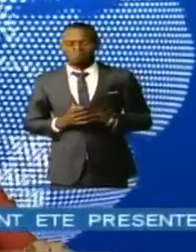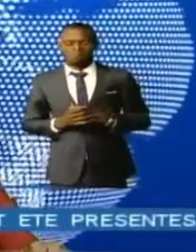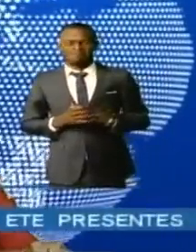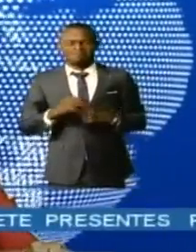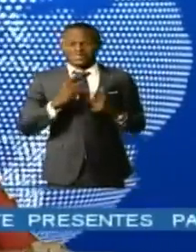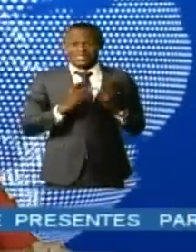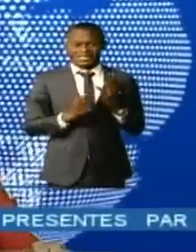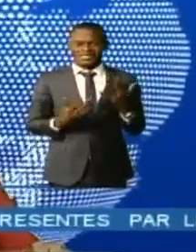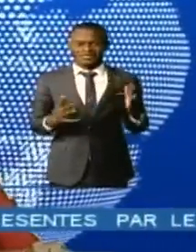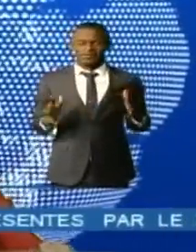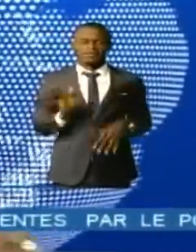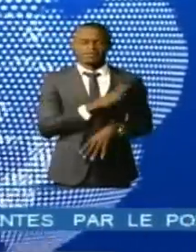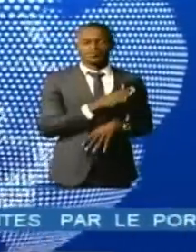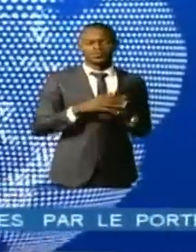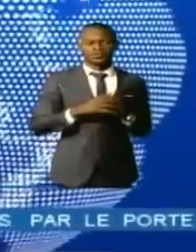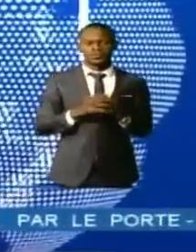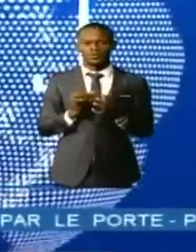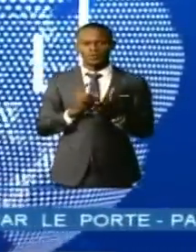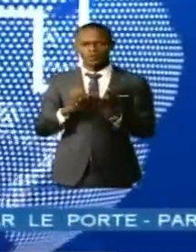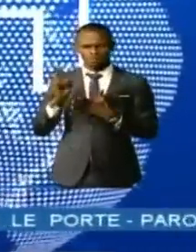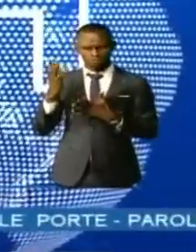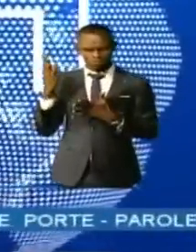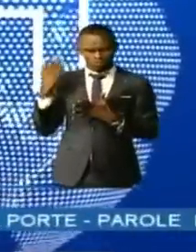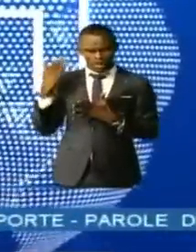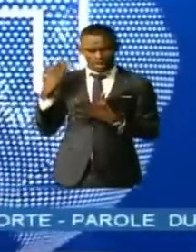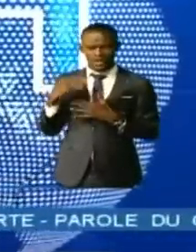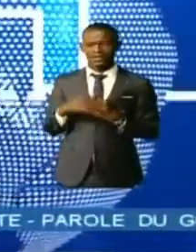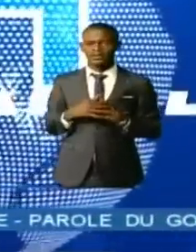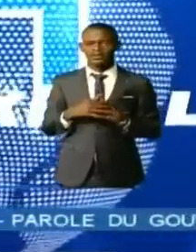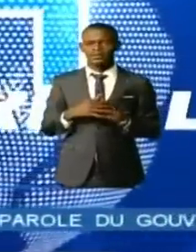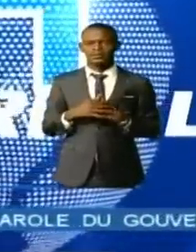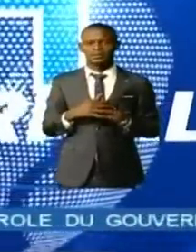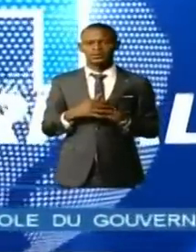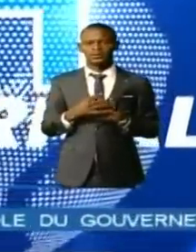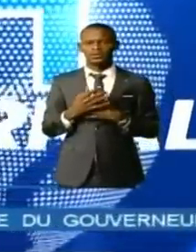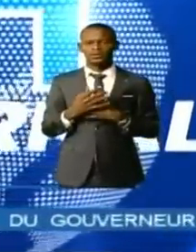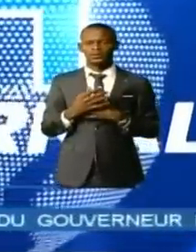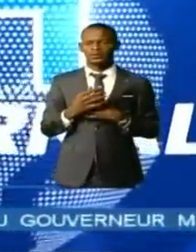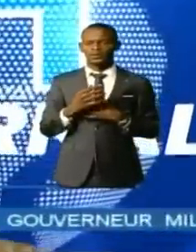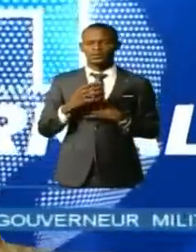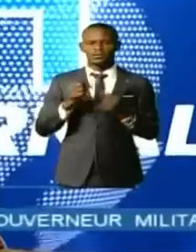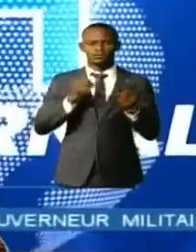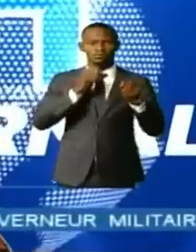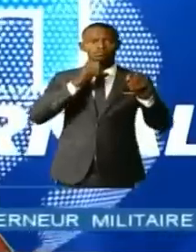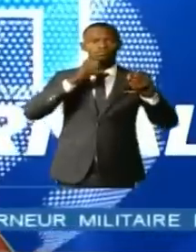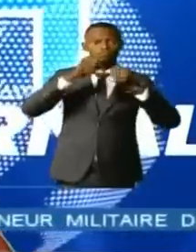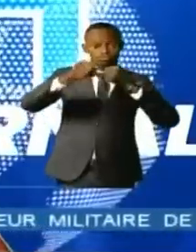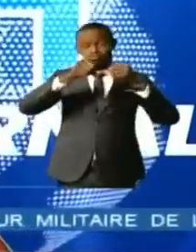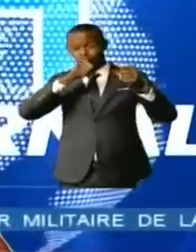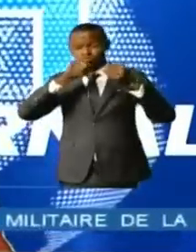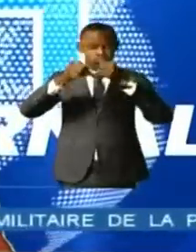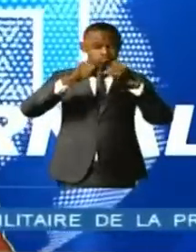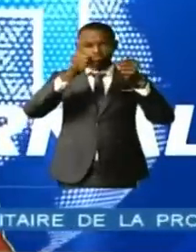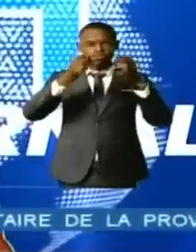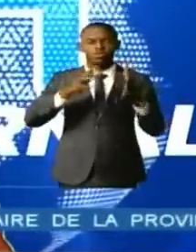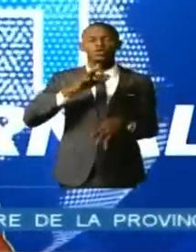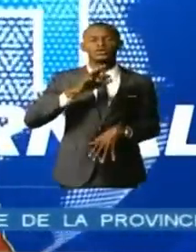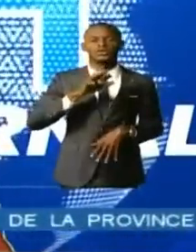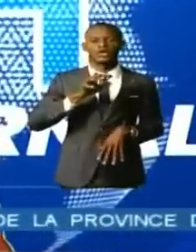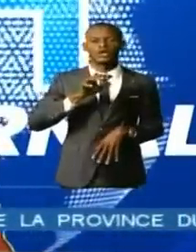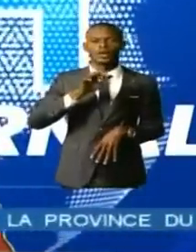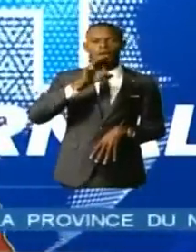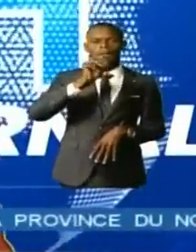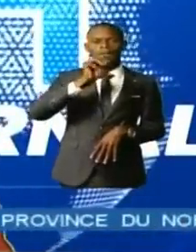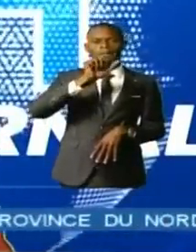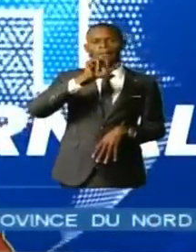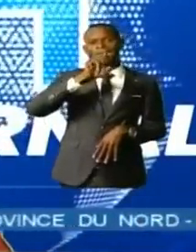Quelques semaines après sa victoire contre le boxeur français Martin Bacolé, champion du monde dans la catégorie des poids lourds, a